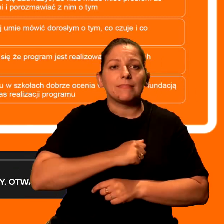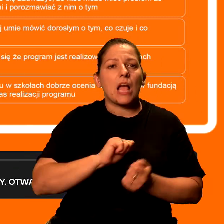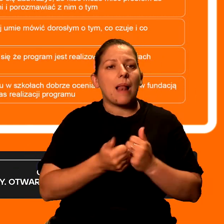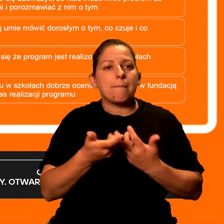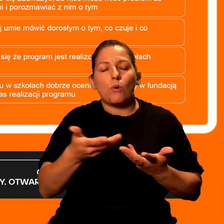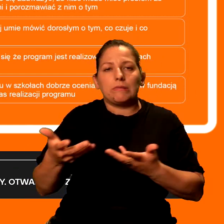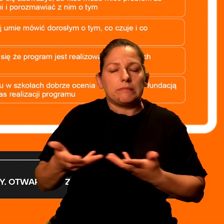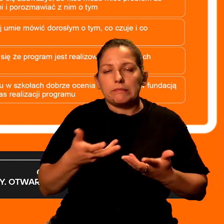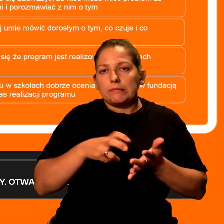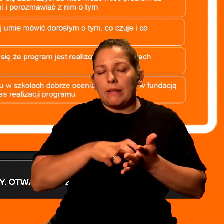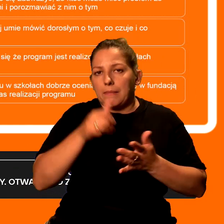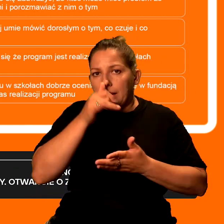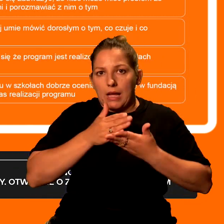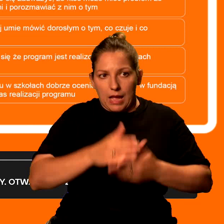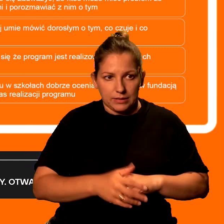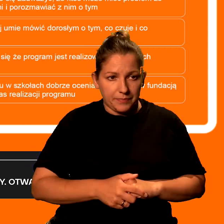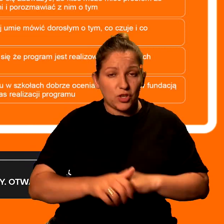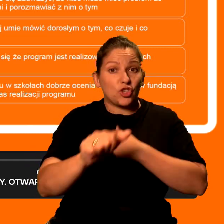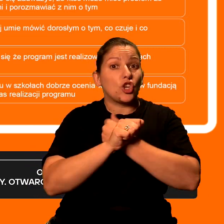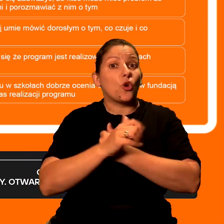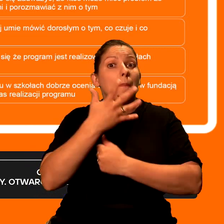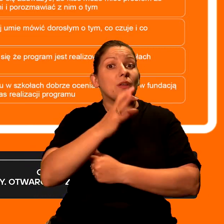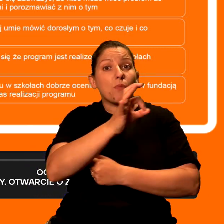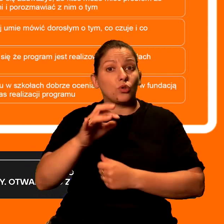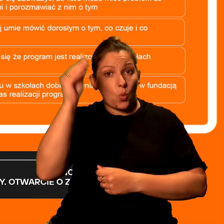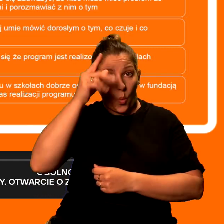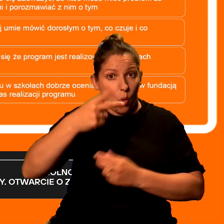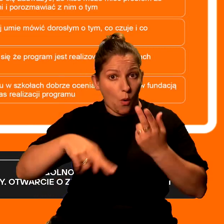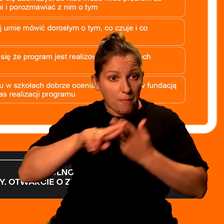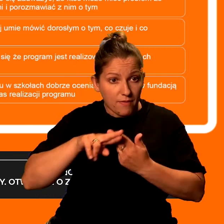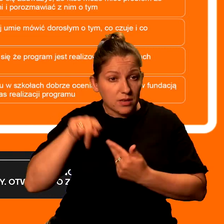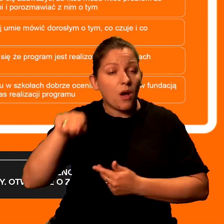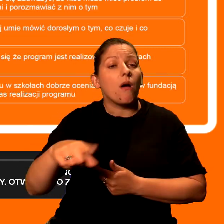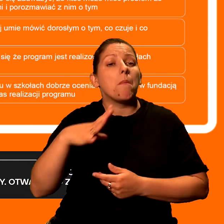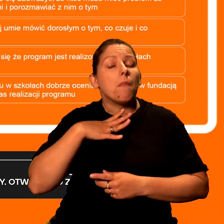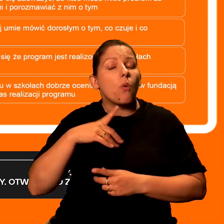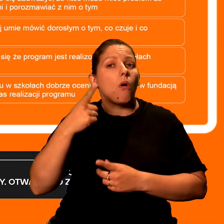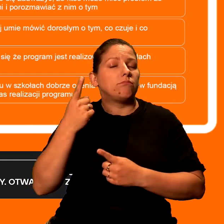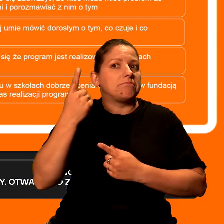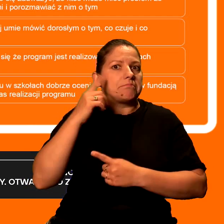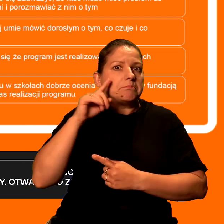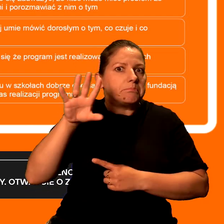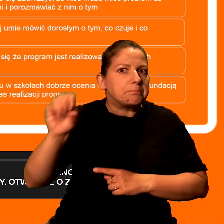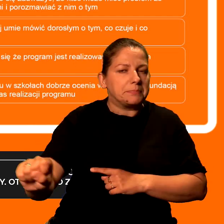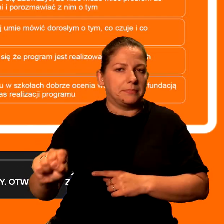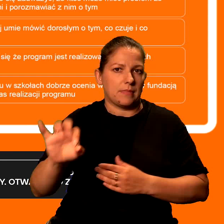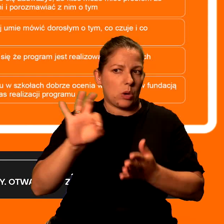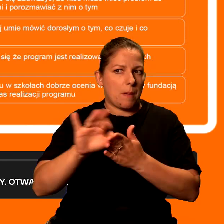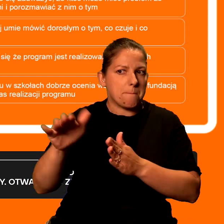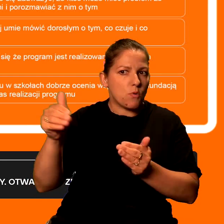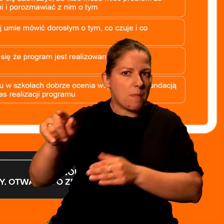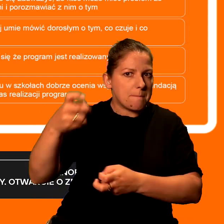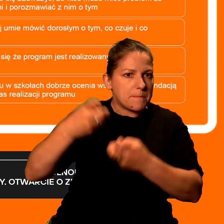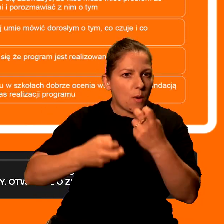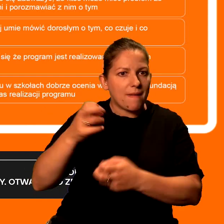radzi. Po drugie, 65% uczniów powiedziało, że zdarzyło im się zauważyć, że ktoś może mieć problem